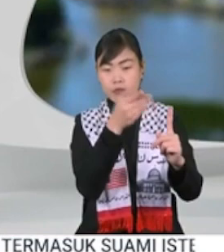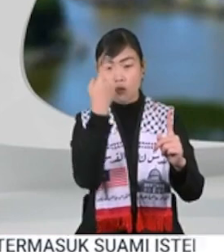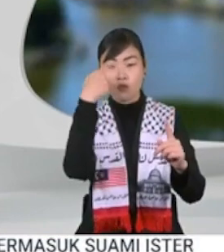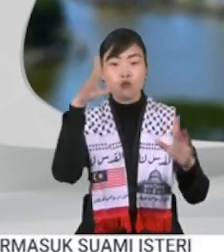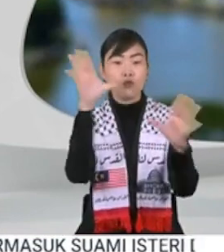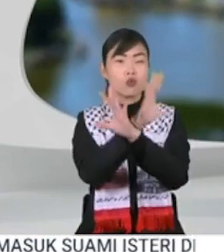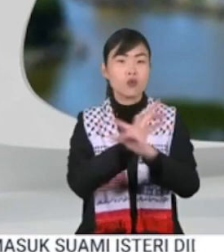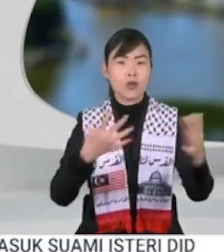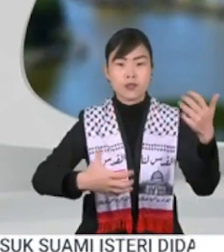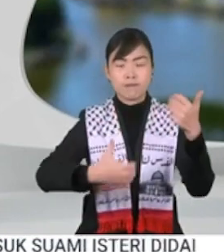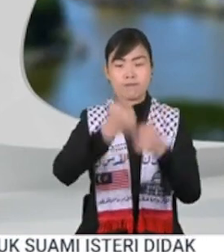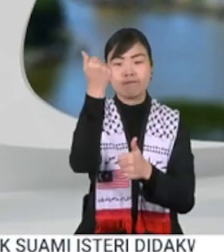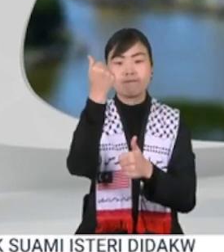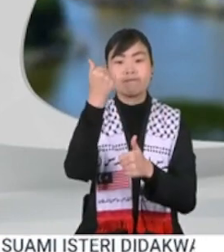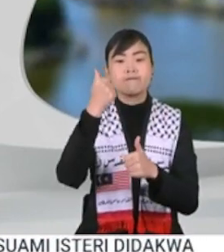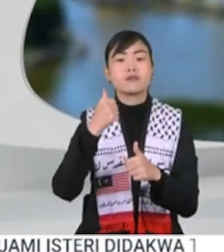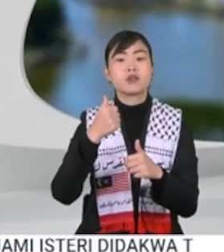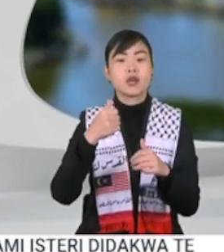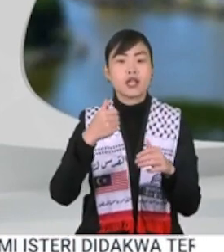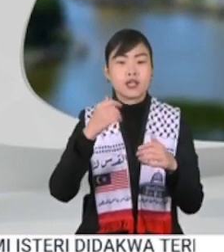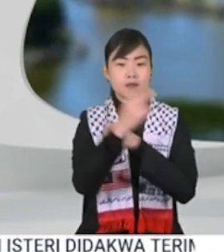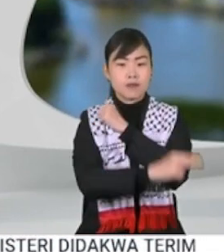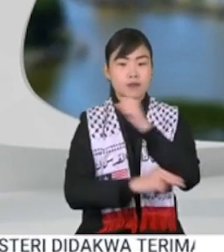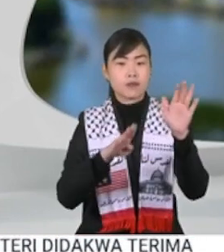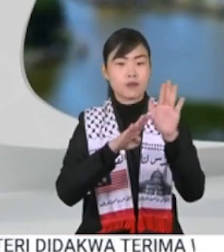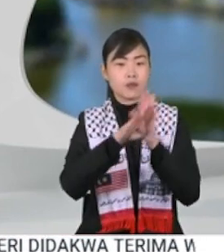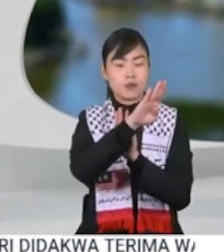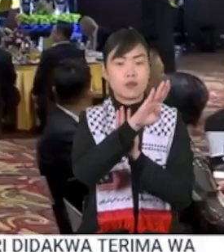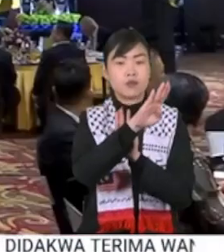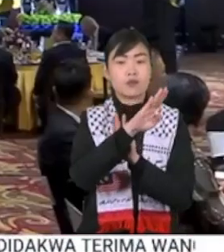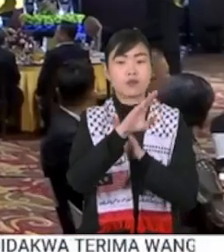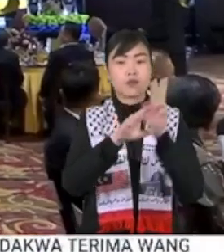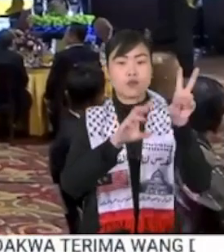Sarawak mencapai Negeri maju menjelang 2030